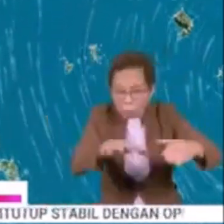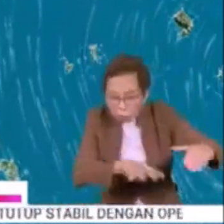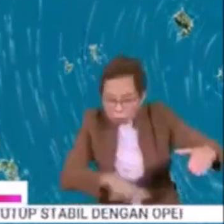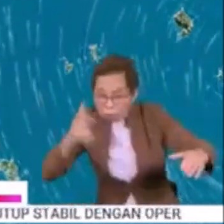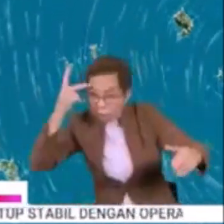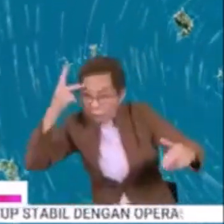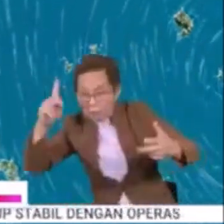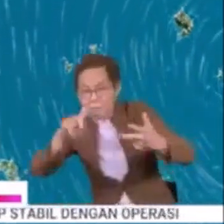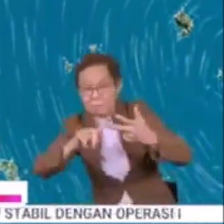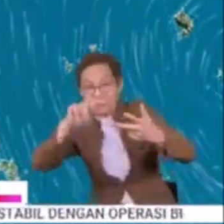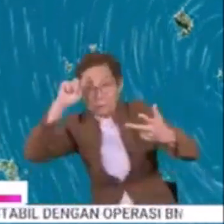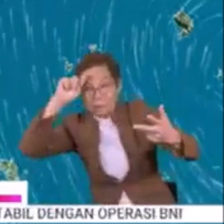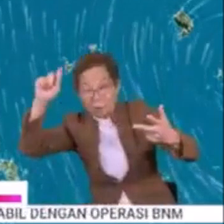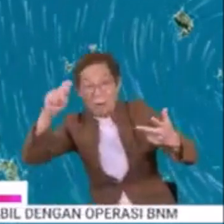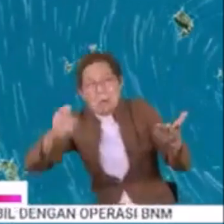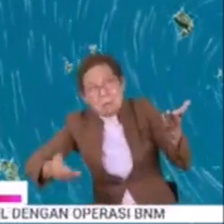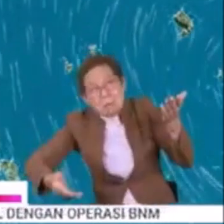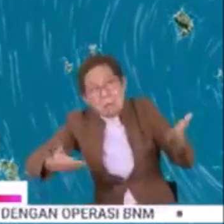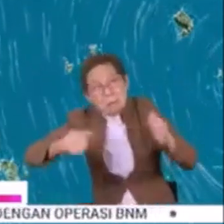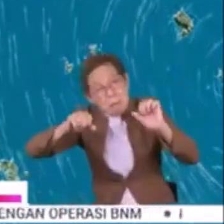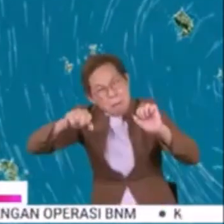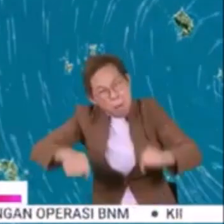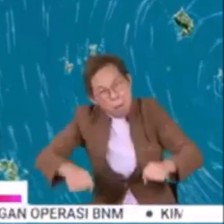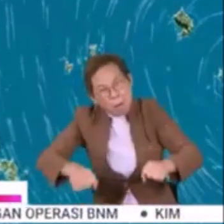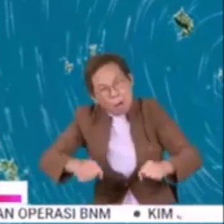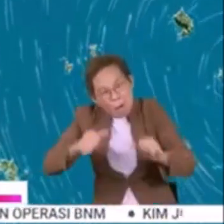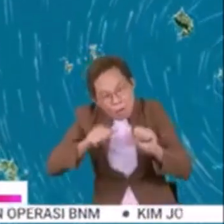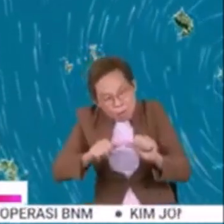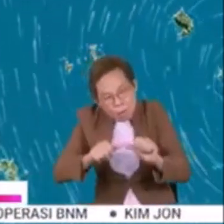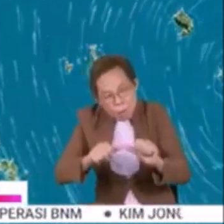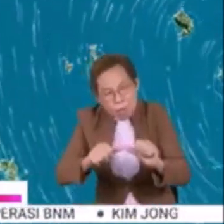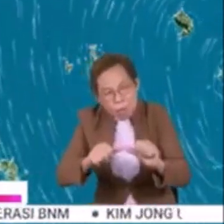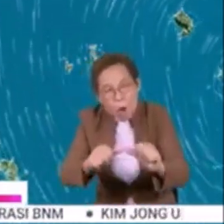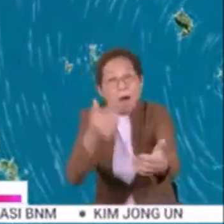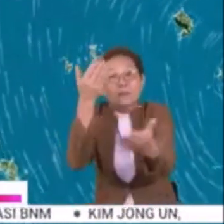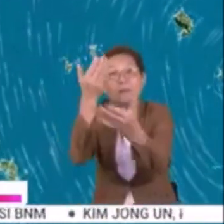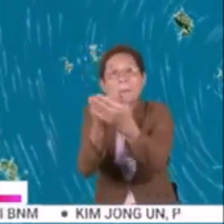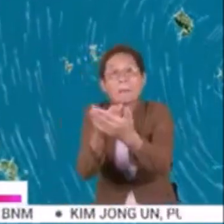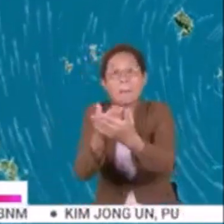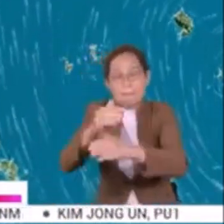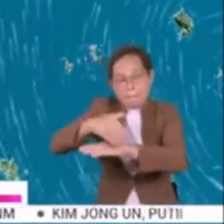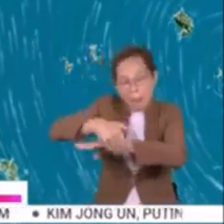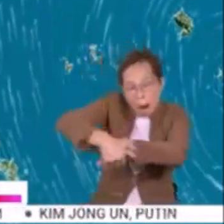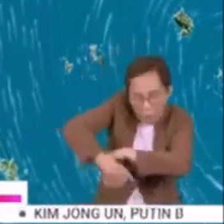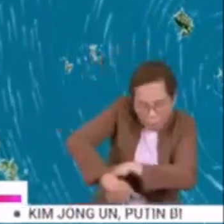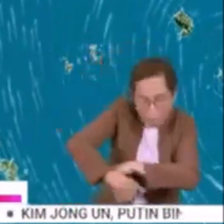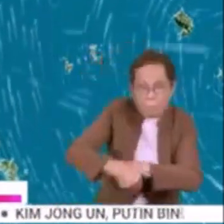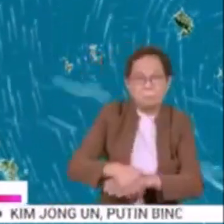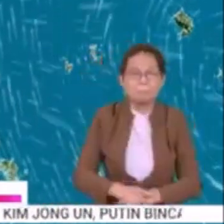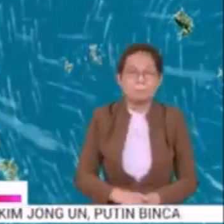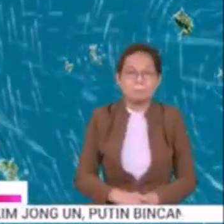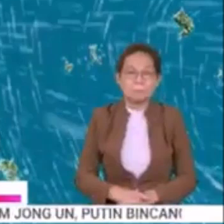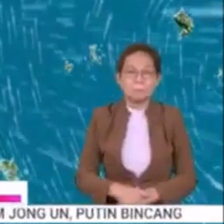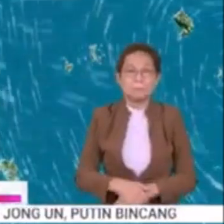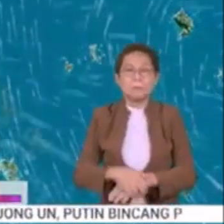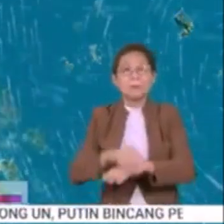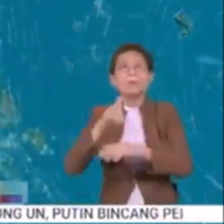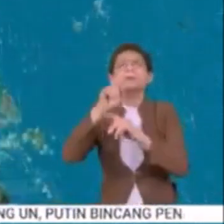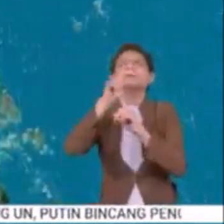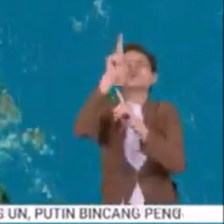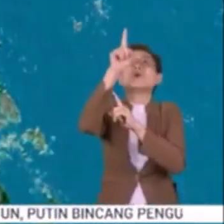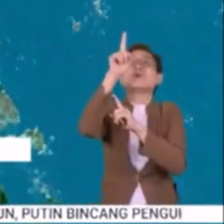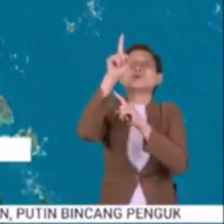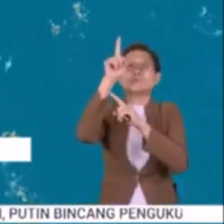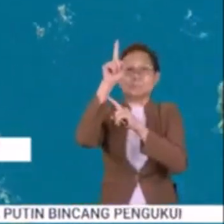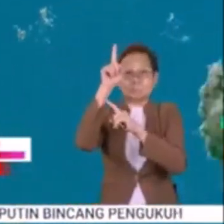sekitar Kelantan dan juga Terengganu dijangka mampu untuk berterusan sehinggalah ke lewat malam. Untuk tinjauan cuaca semasa bagi